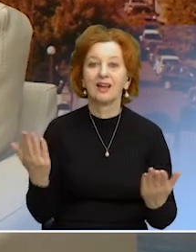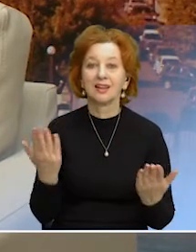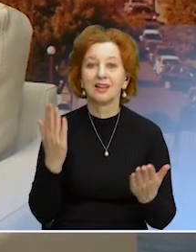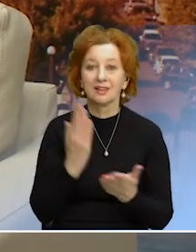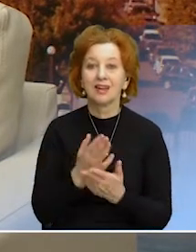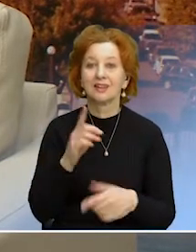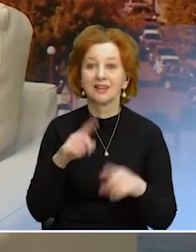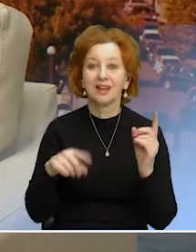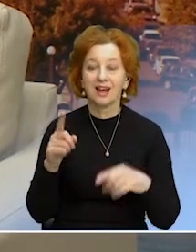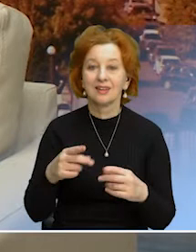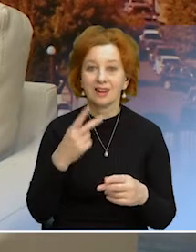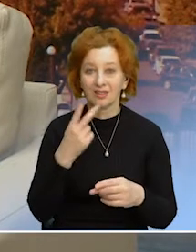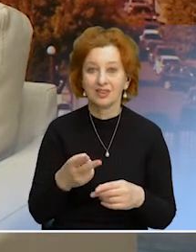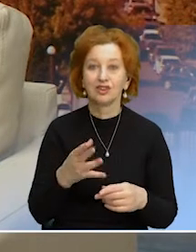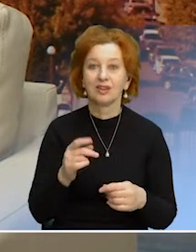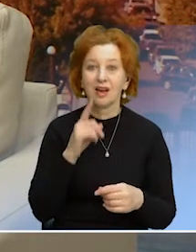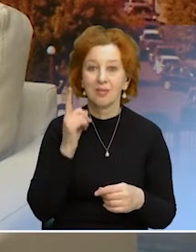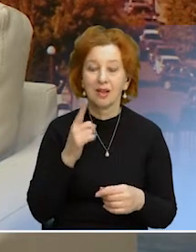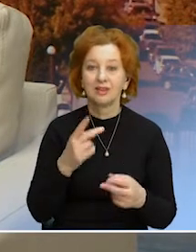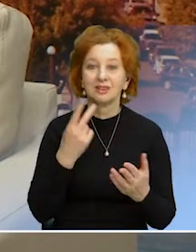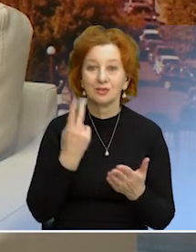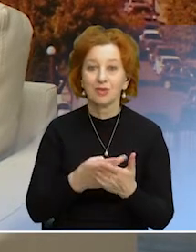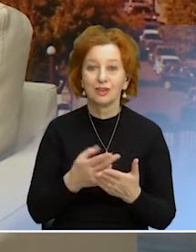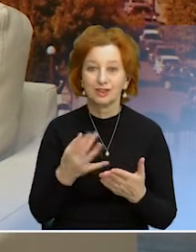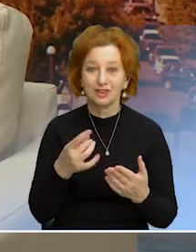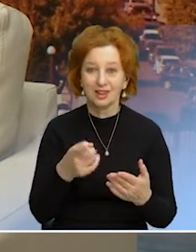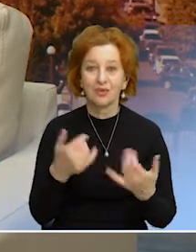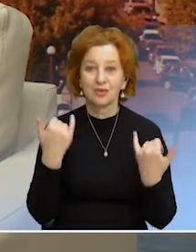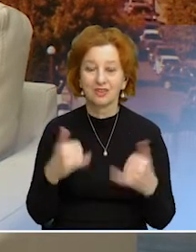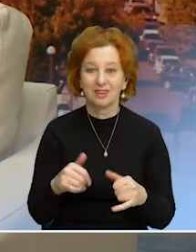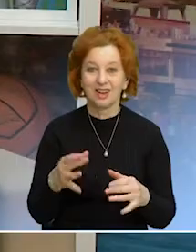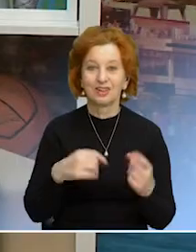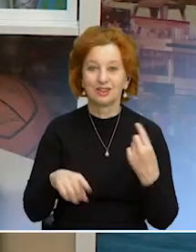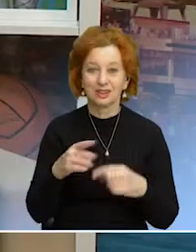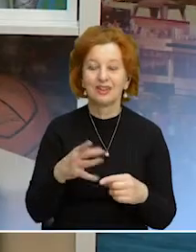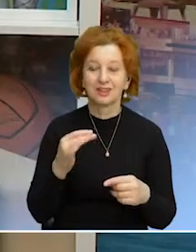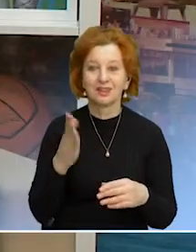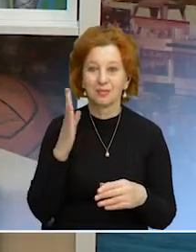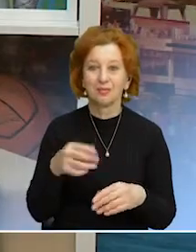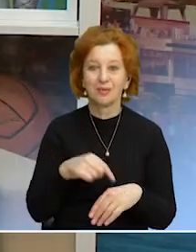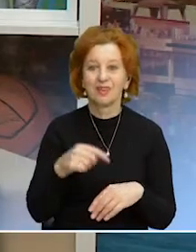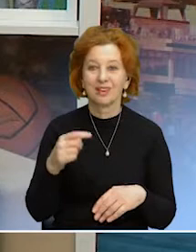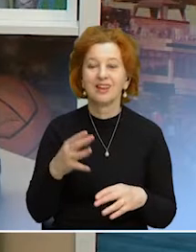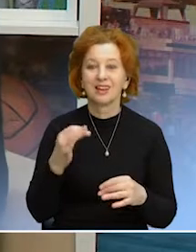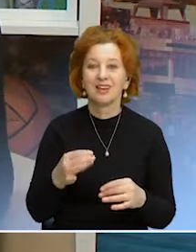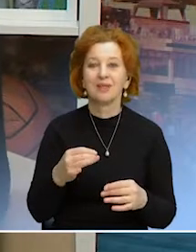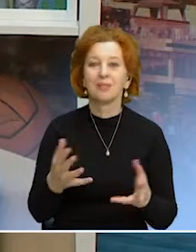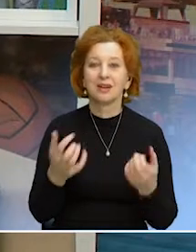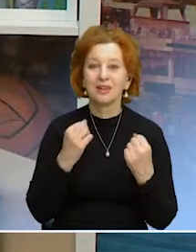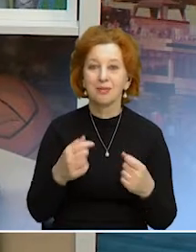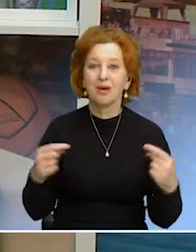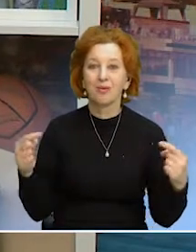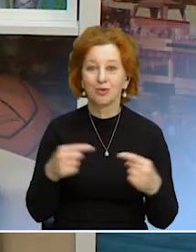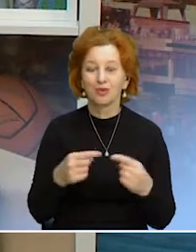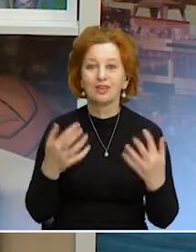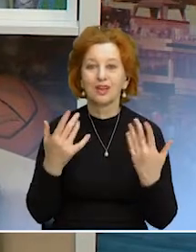есть некоторые вещи, когда ты смотришь, например, на молодых, и говоришь, ой, я это уже знаю. Вы это проходили, да? Я сейчас понял, что раз я в ТикТоке не понимаю,